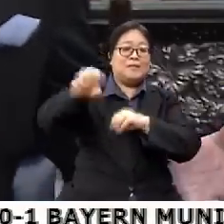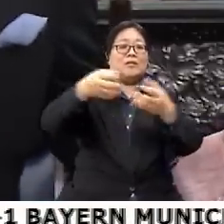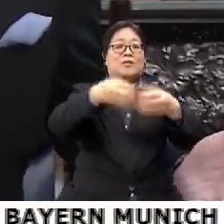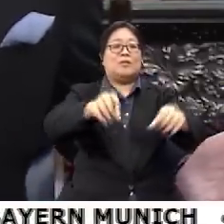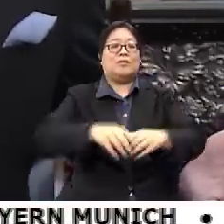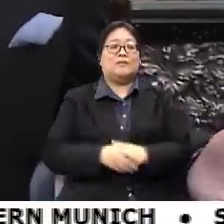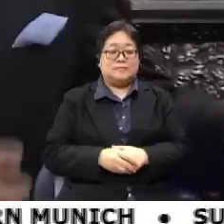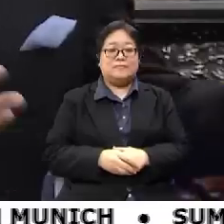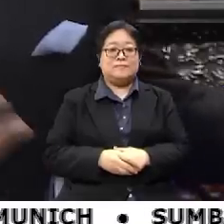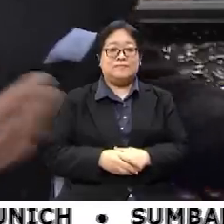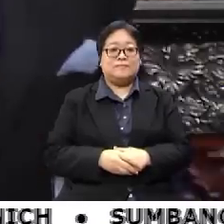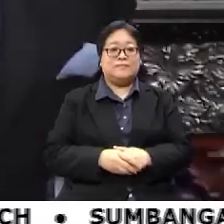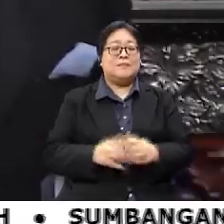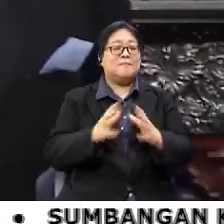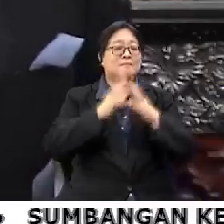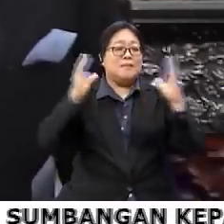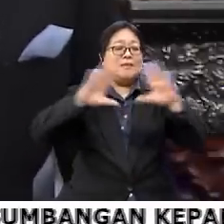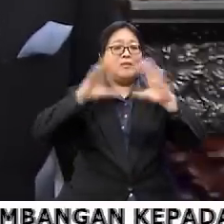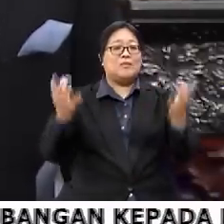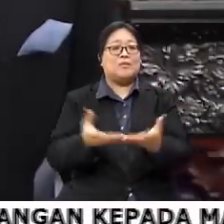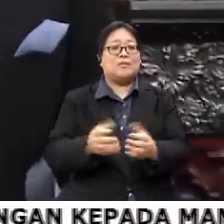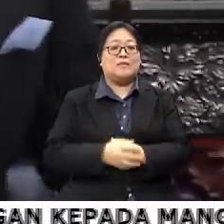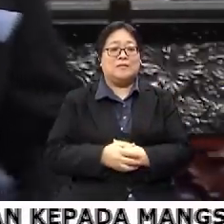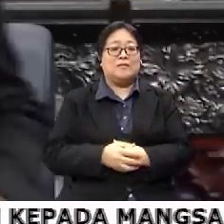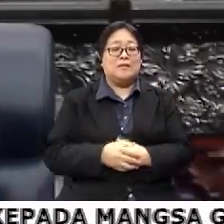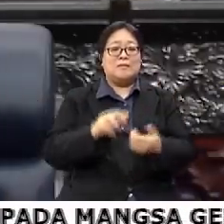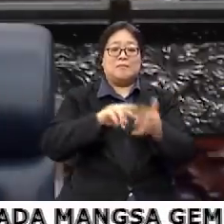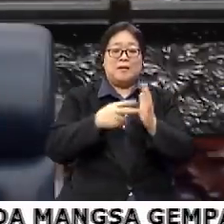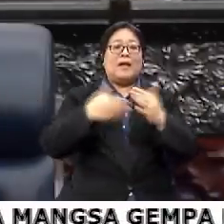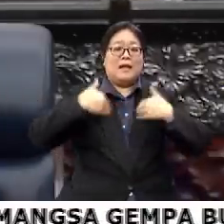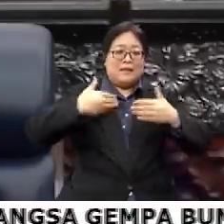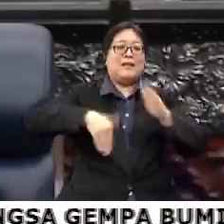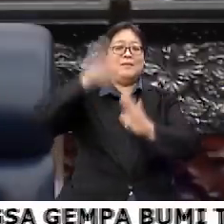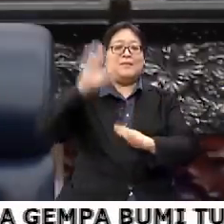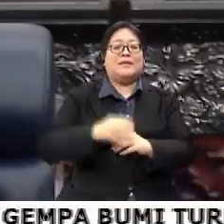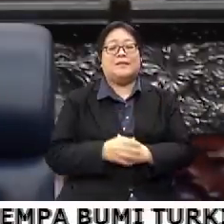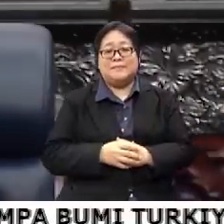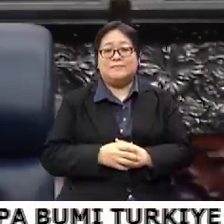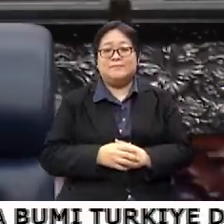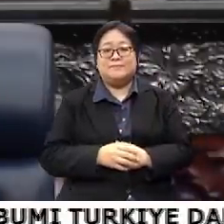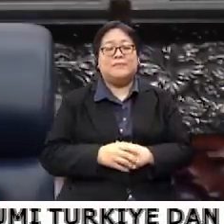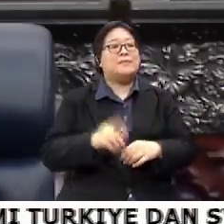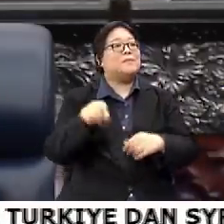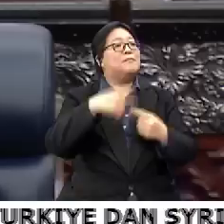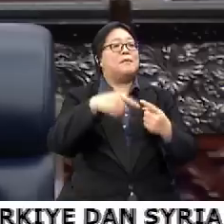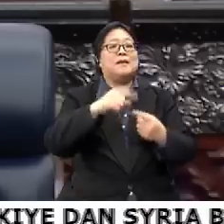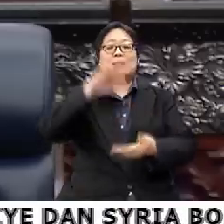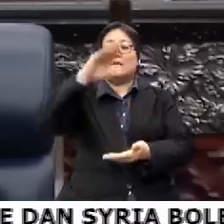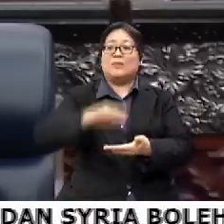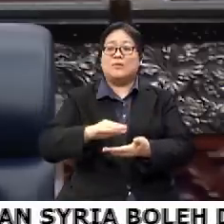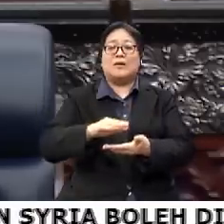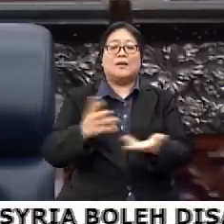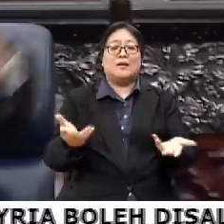telur antara yang terbesar di dunia. Bermana ada lebihan. Waktu mana kekurangan dalam